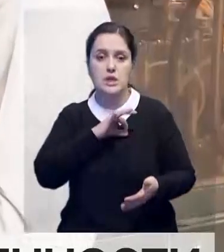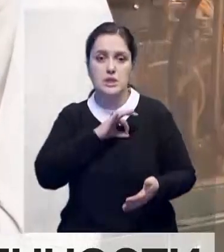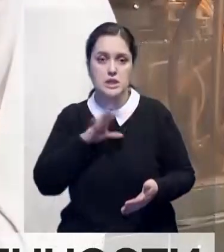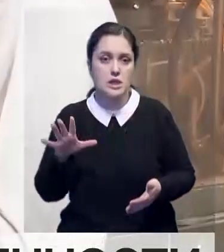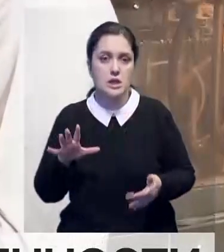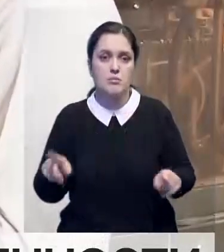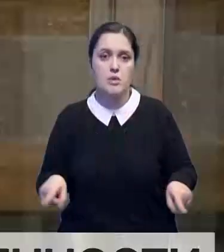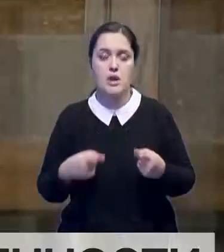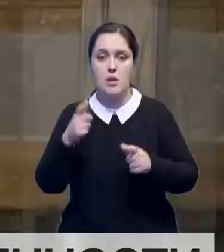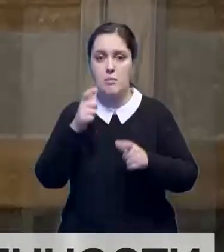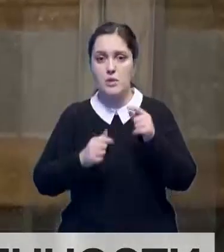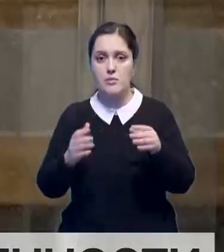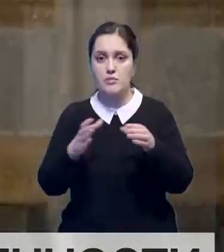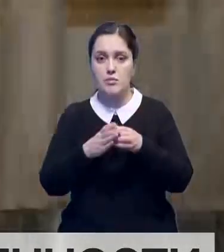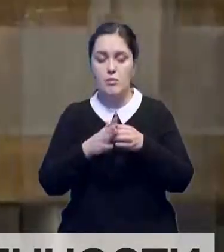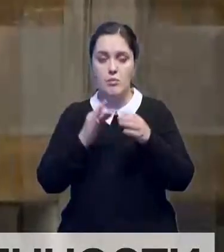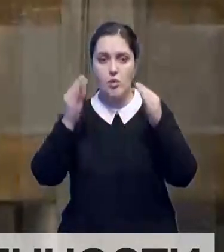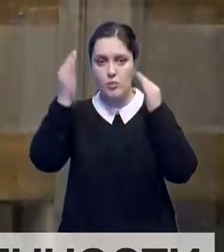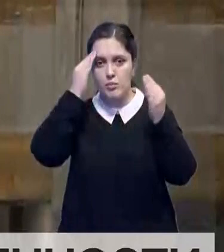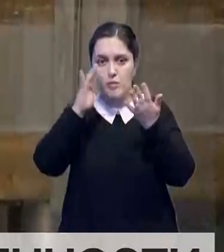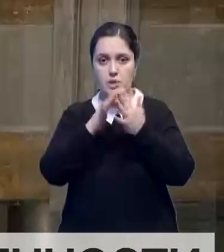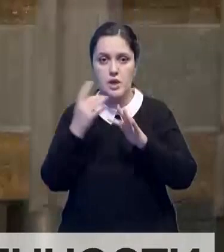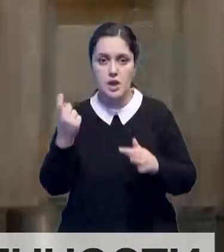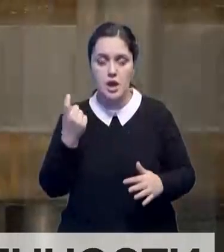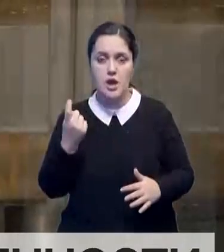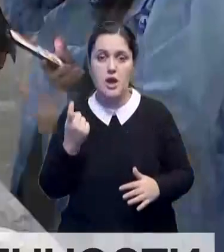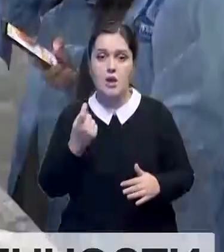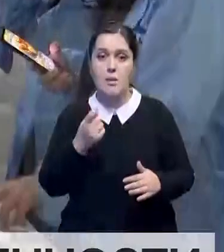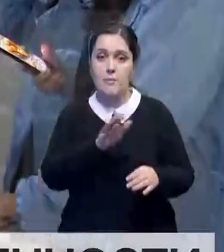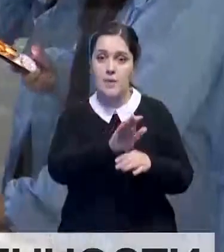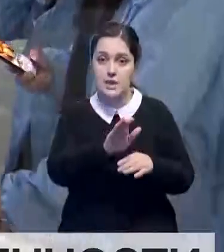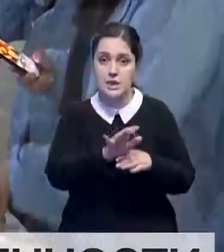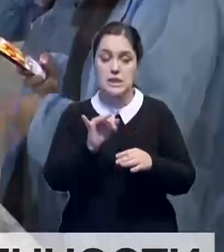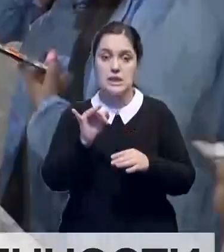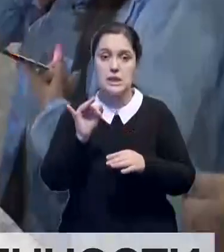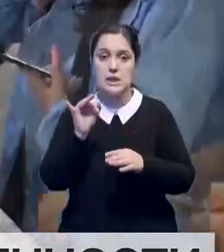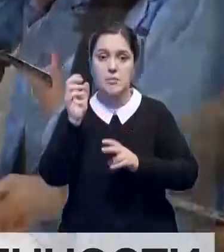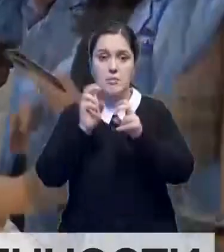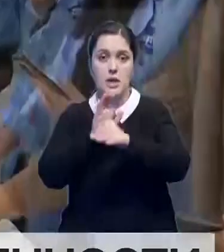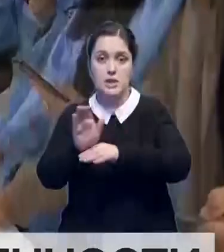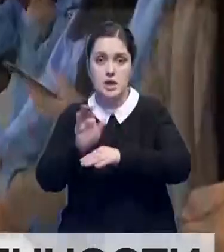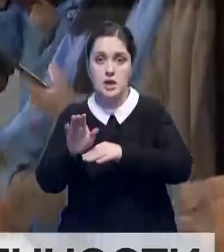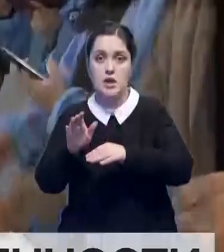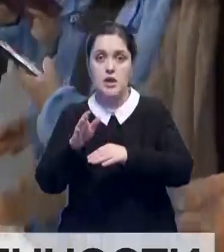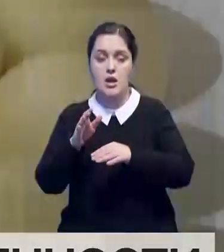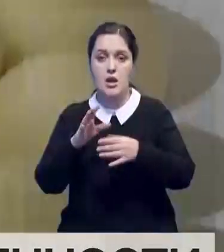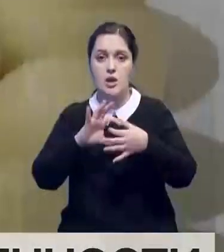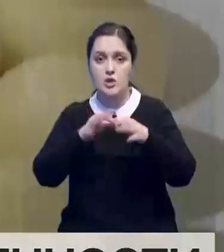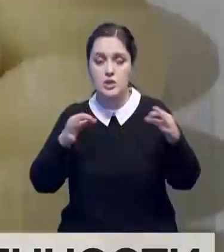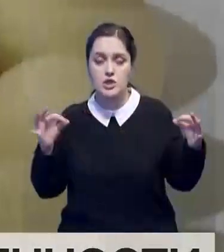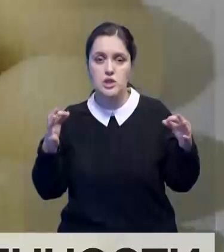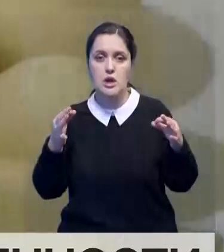положение делает нерентабельным развитие молочных ферм. По мнению аграриев, между поставщиками и производителями не